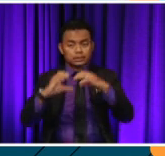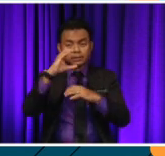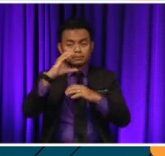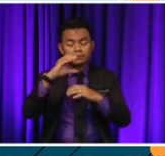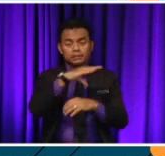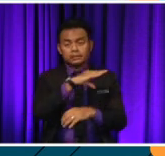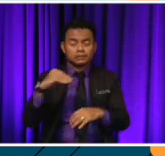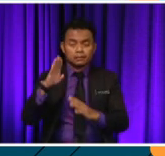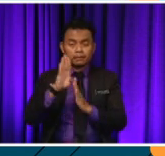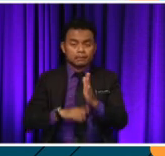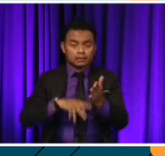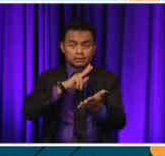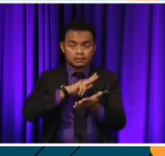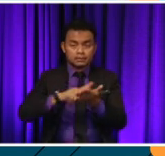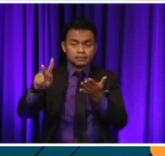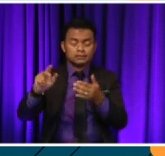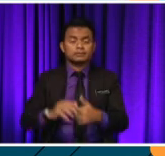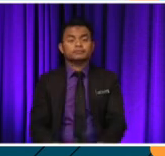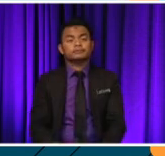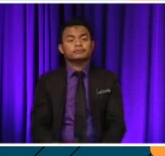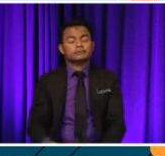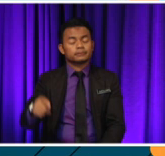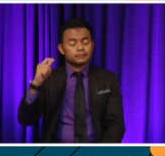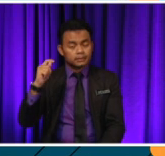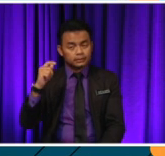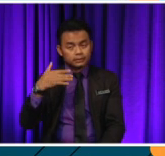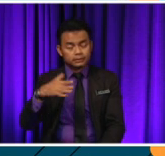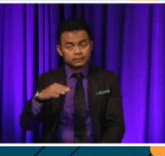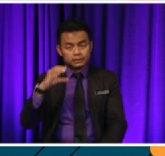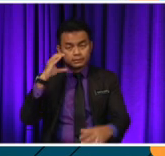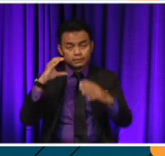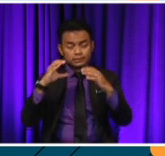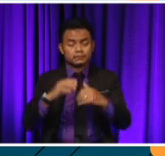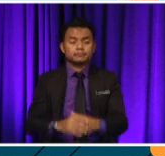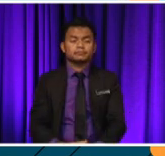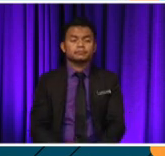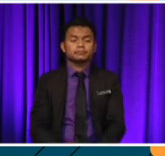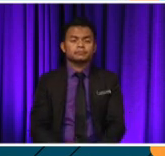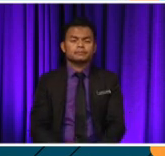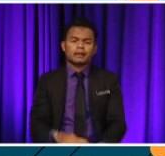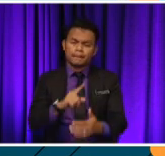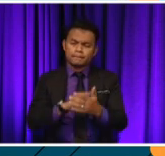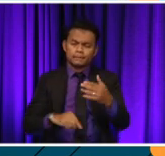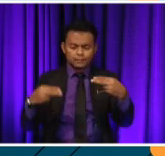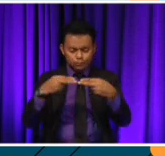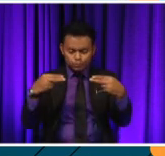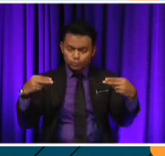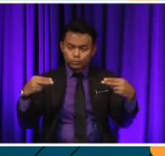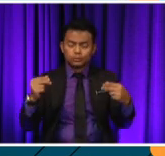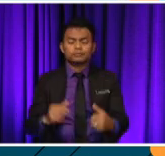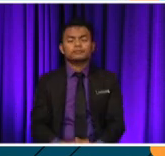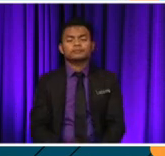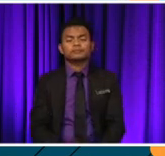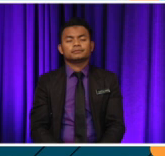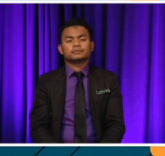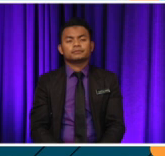tadi ada Terangkan tentang peringkat pengusaha boleh Siapa yang Terangkan hubung kait antar kemahiran dan pengusaha dengan